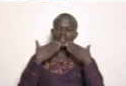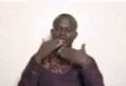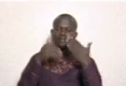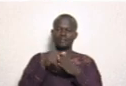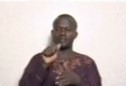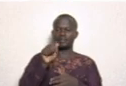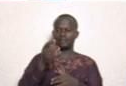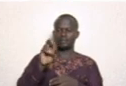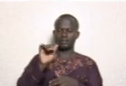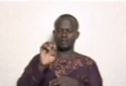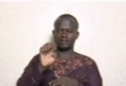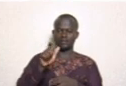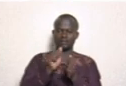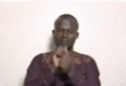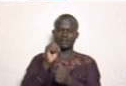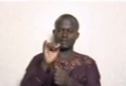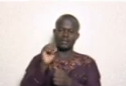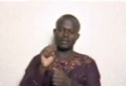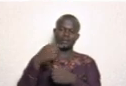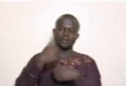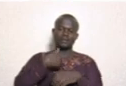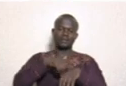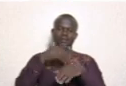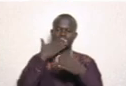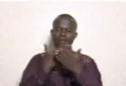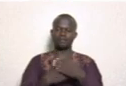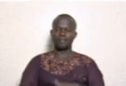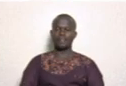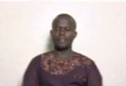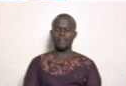tubashimire cyane Audrey ndetse na Mimi, mukomeze mugire ibihe byiza. Murakoze.